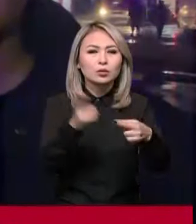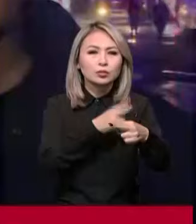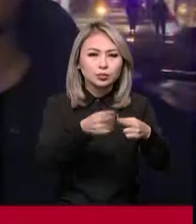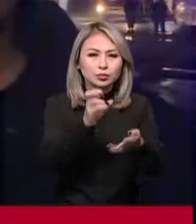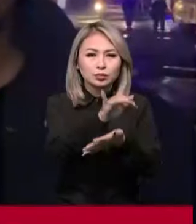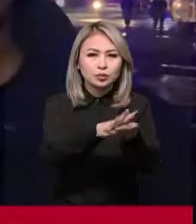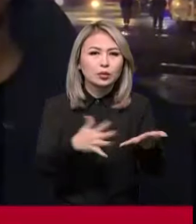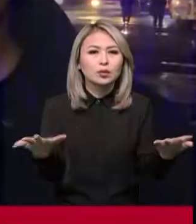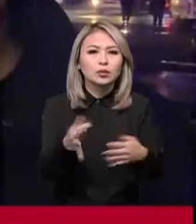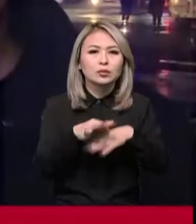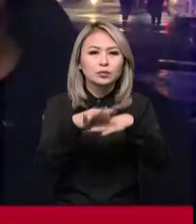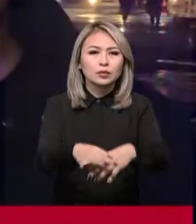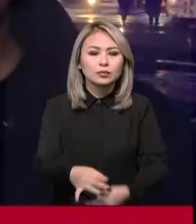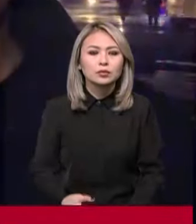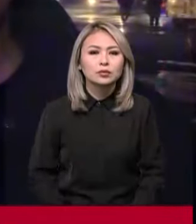күрес жалпы қалай жүргізіліп жатыр?